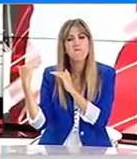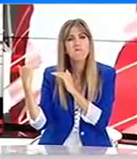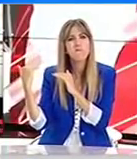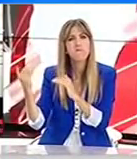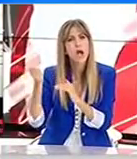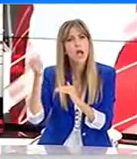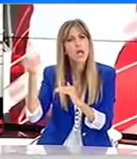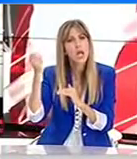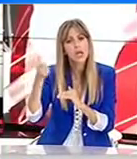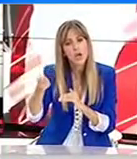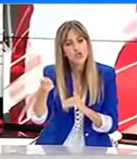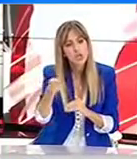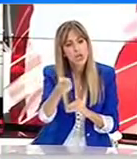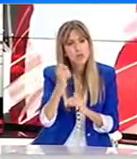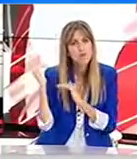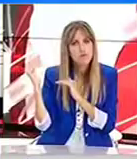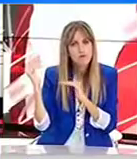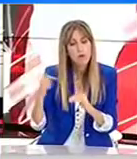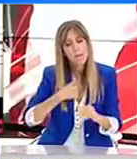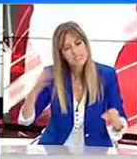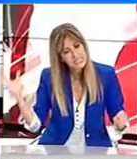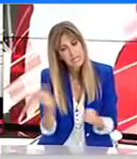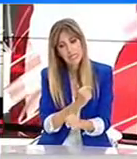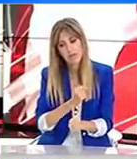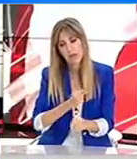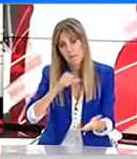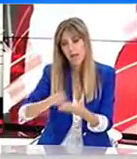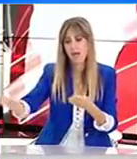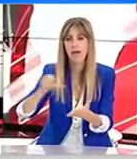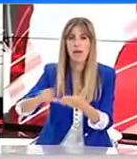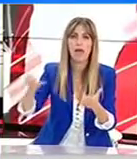αίσθηση εξορθολογισμού και δυνατότητας ρευστότητας στον αγροτικό κόσμο.